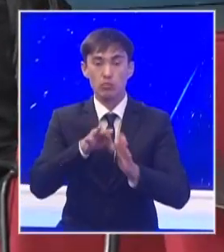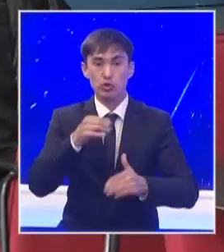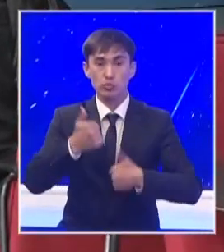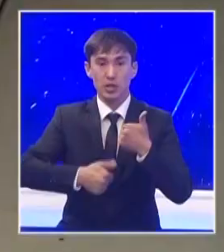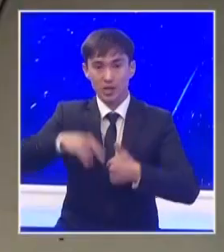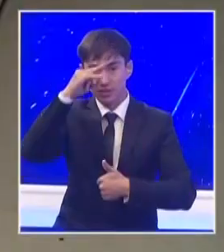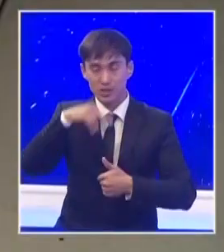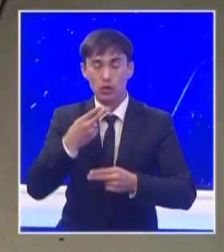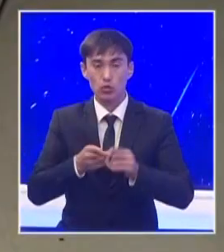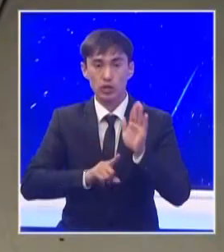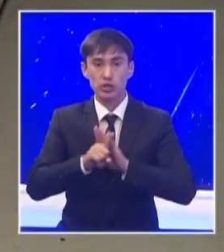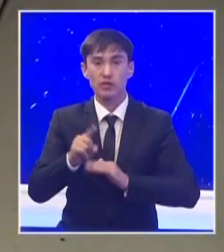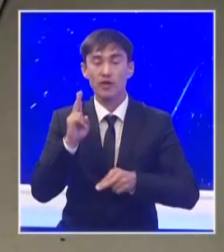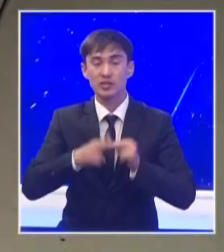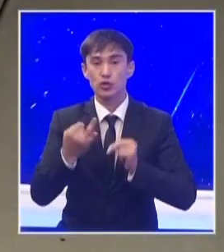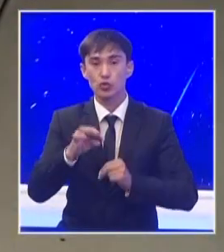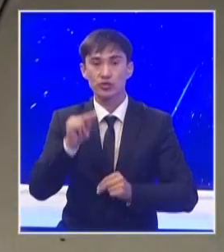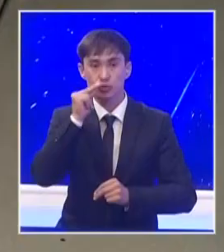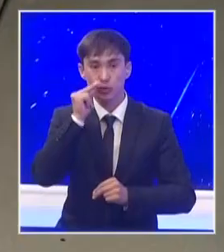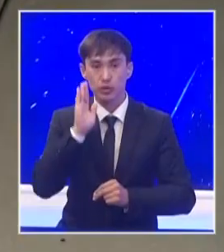который стартует в конце июня в Шымкенте.